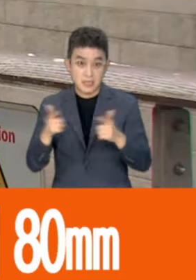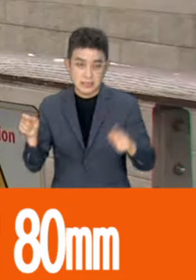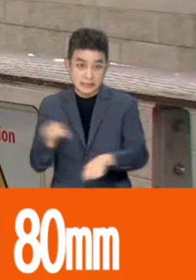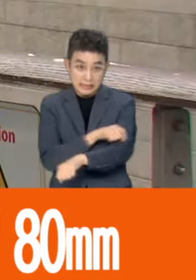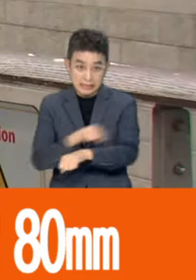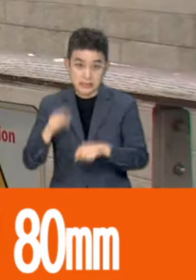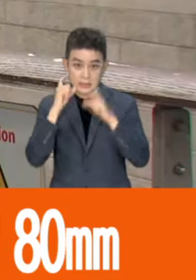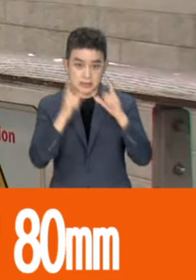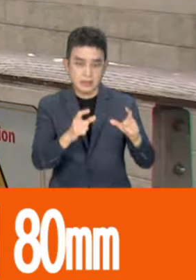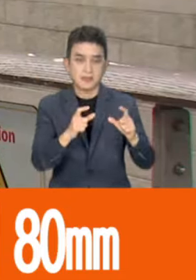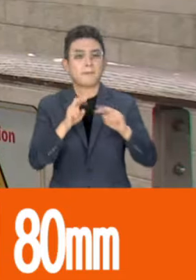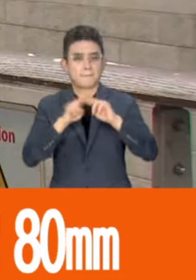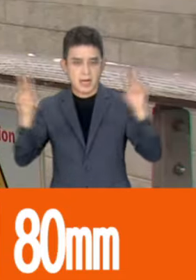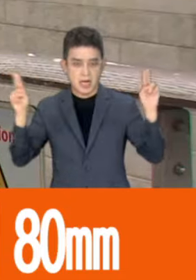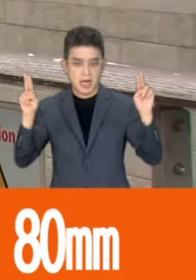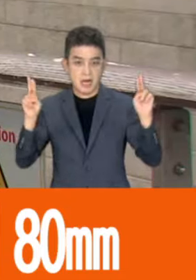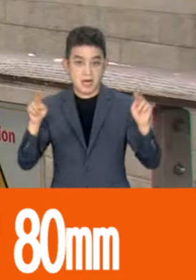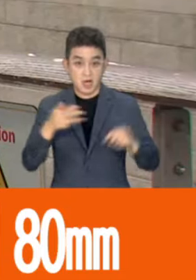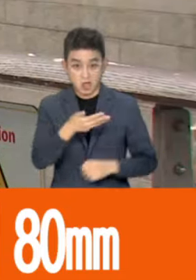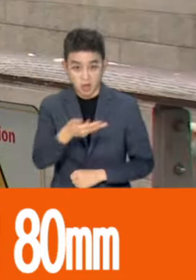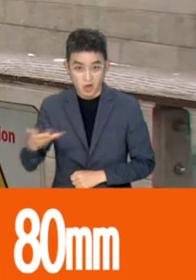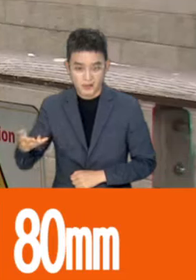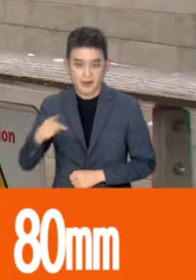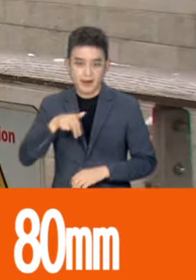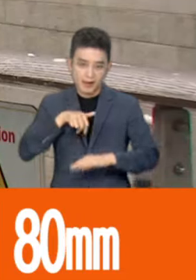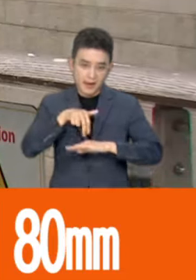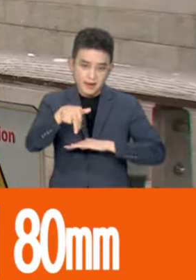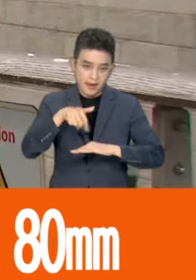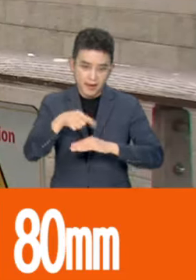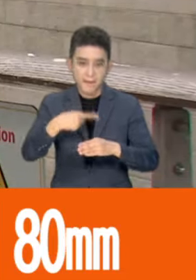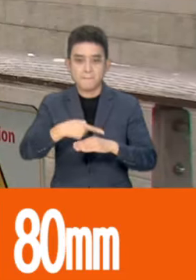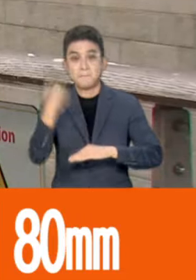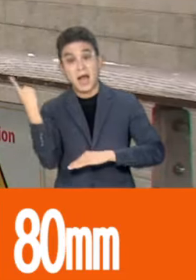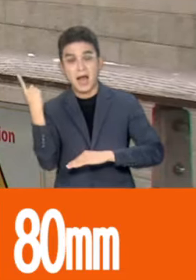이곳 청계천 하천변에도 출입이 가능해지면서